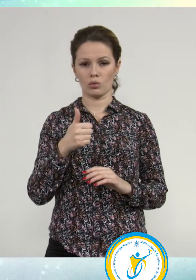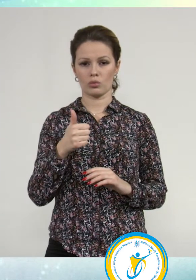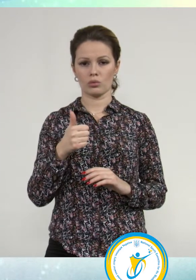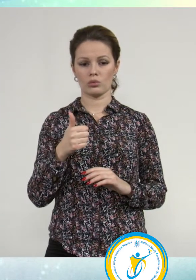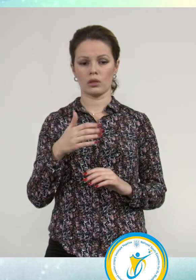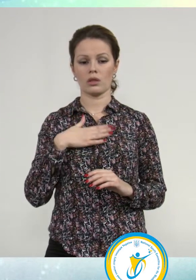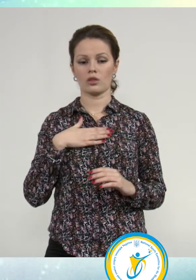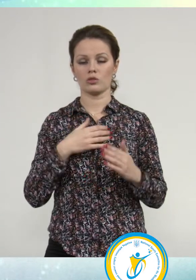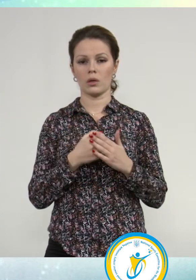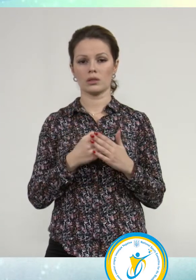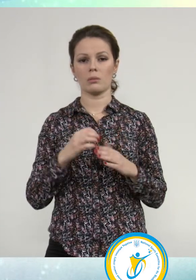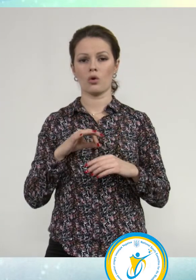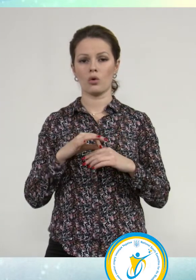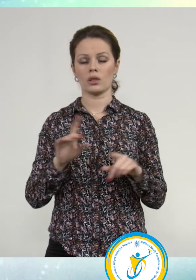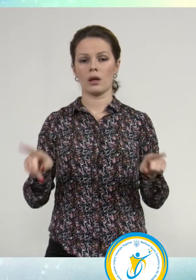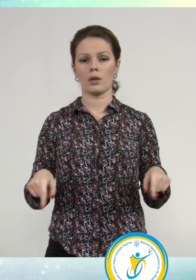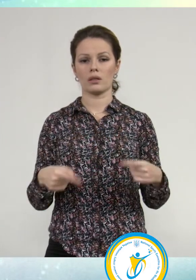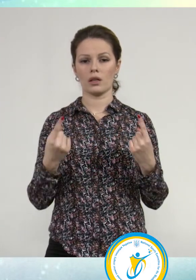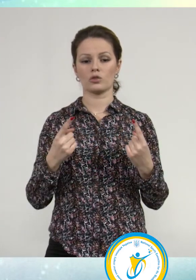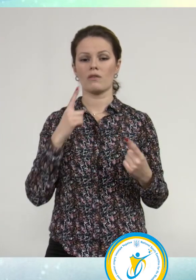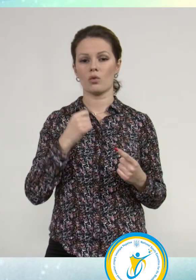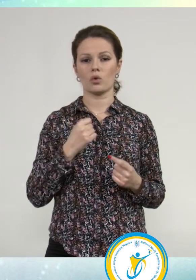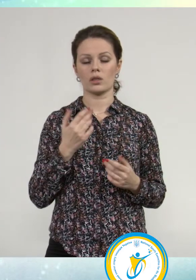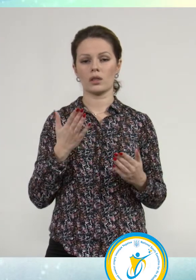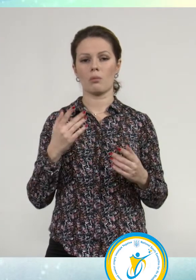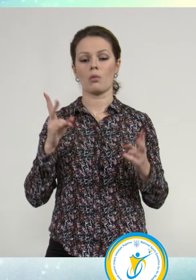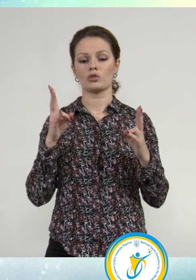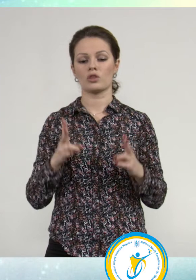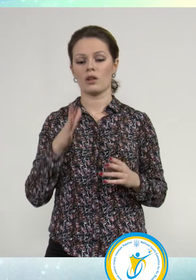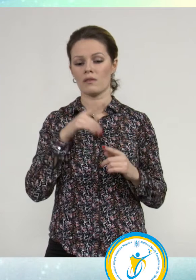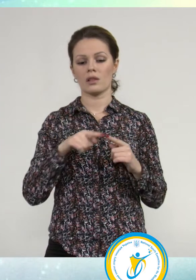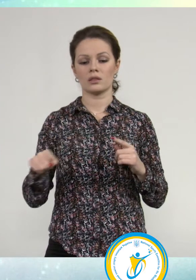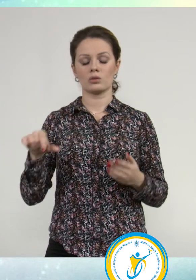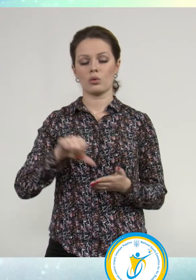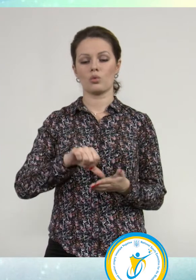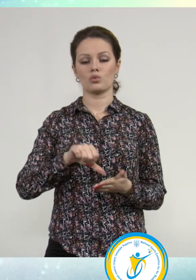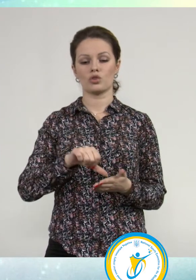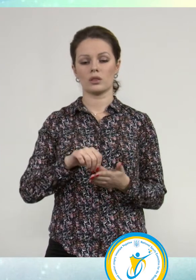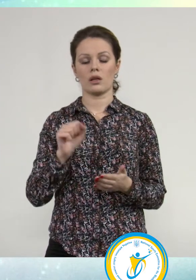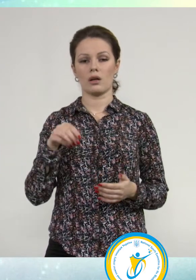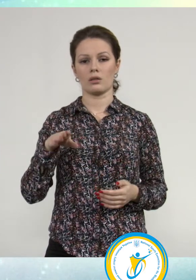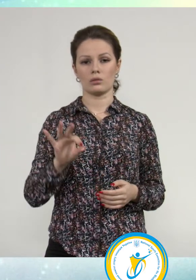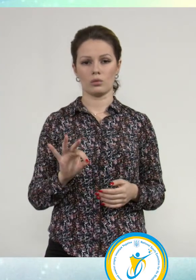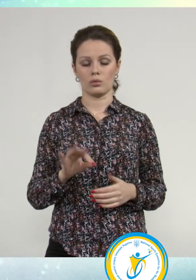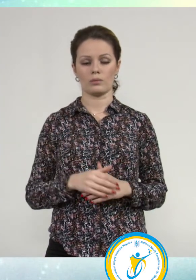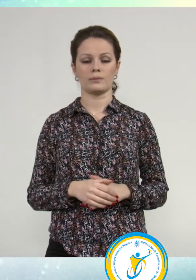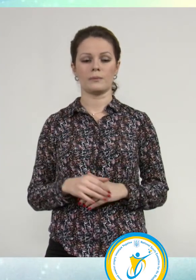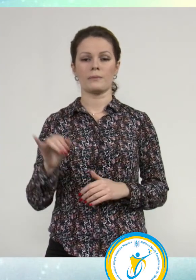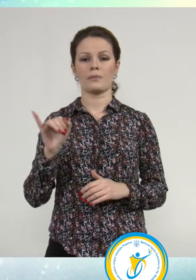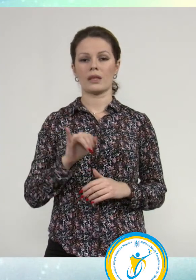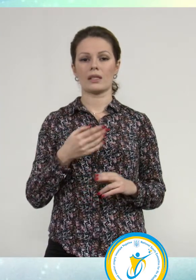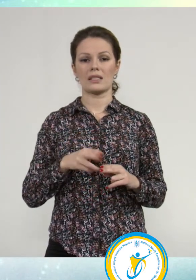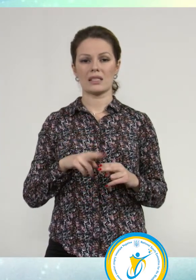року, на нашій базі проходять реабілітацію воїни, які постраждали внаслідок участі в АТО.